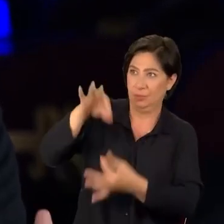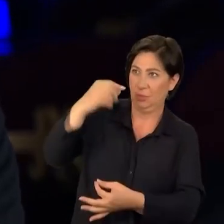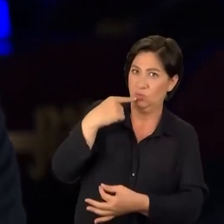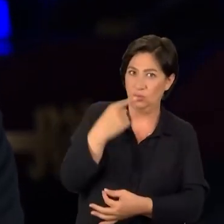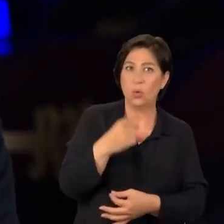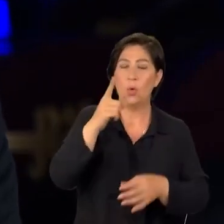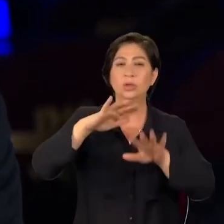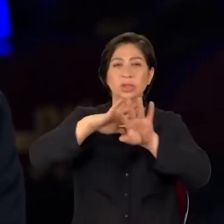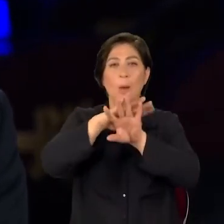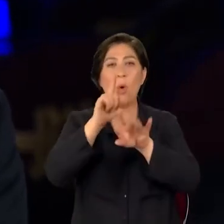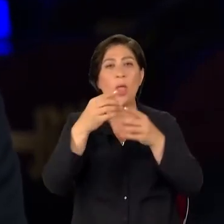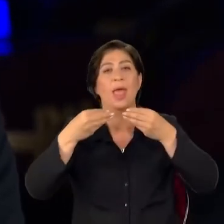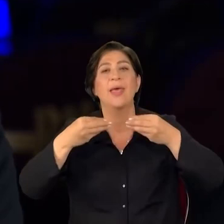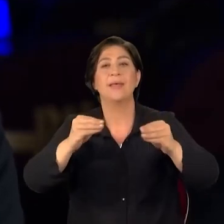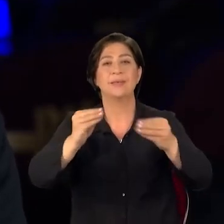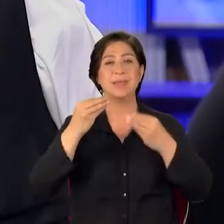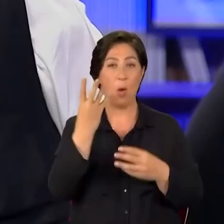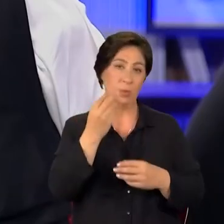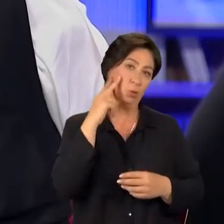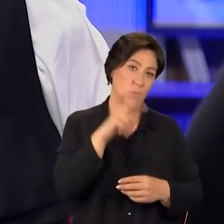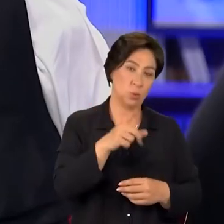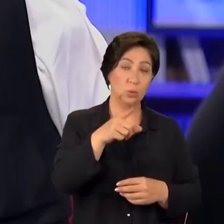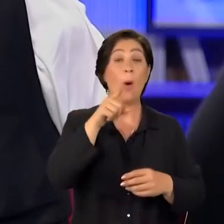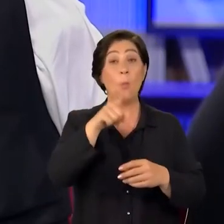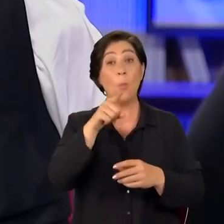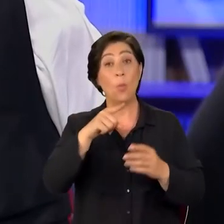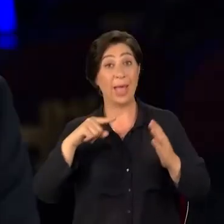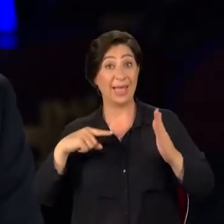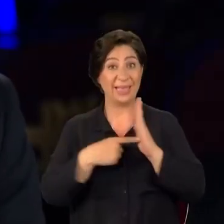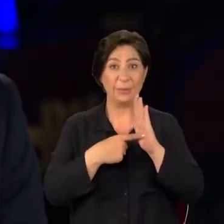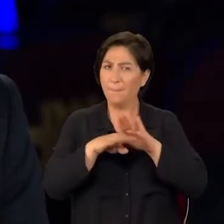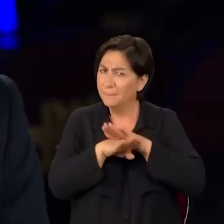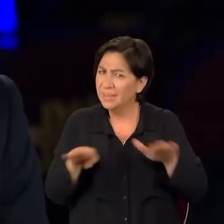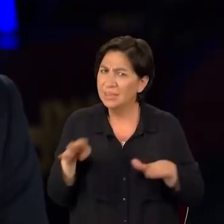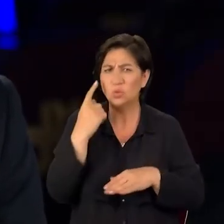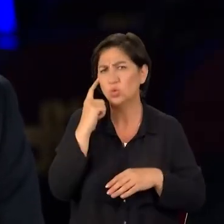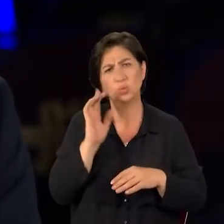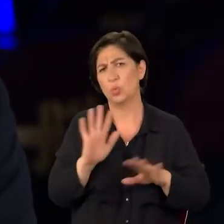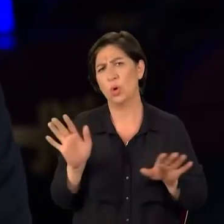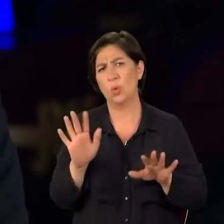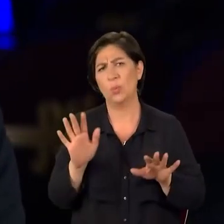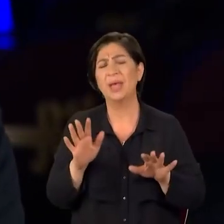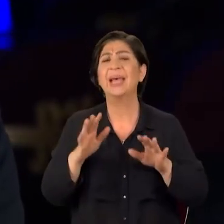çıkınca o şablon sizi ona göre yönlendiriyor. Dolayısıyla ben ideolojilerin bu manada bittiğini